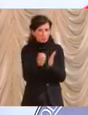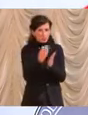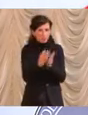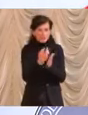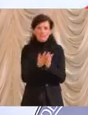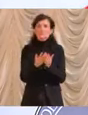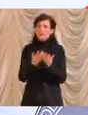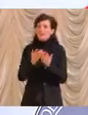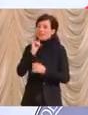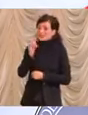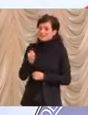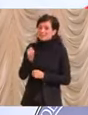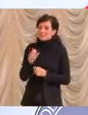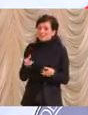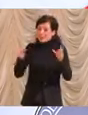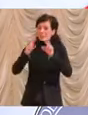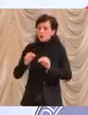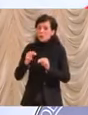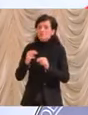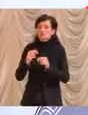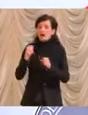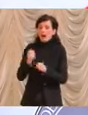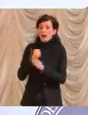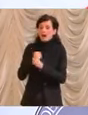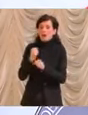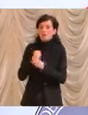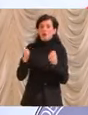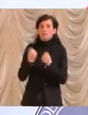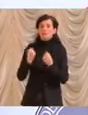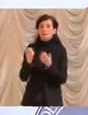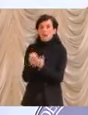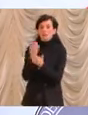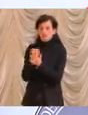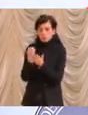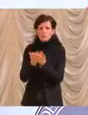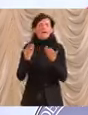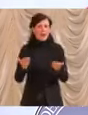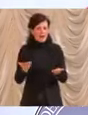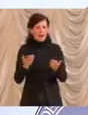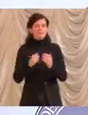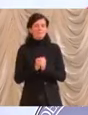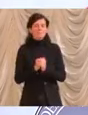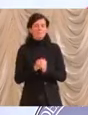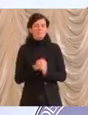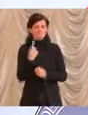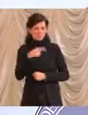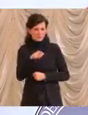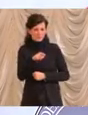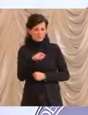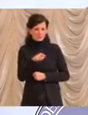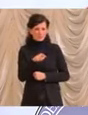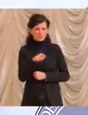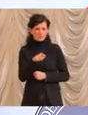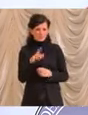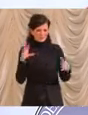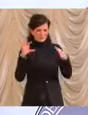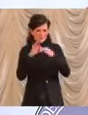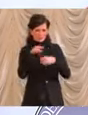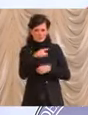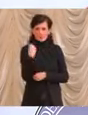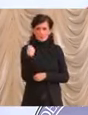delle attività produttive. La ripresa delle attività produttive. Ma guardi, su questo già dall'inizio della